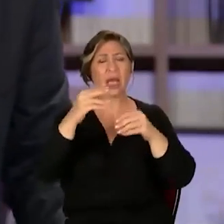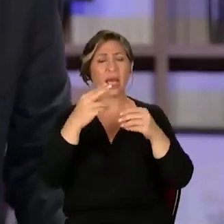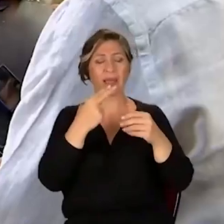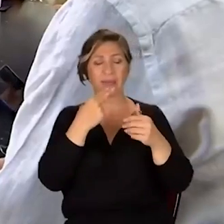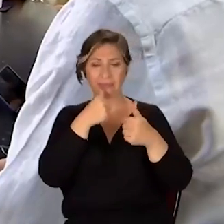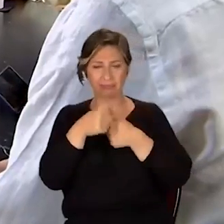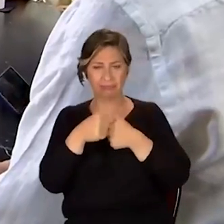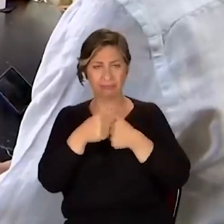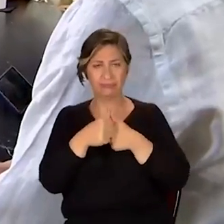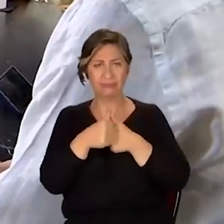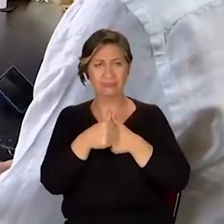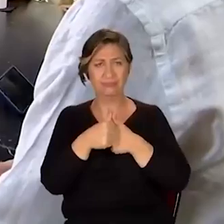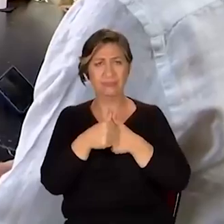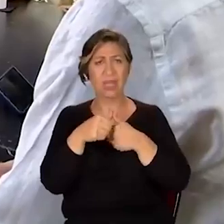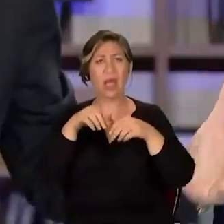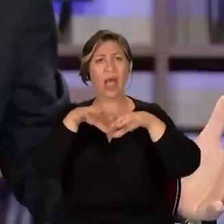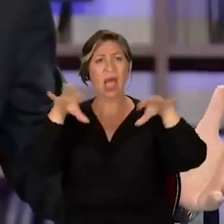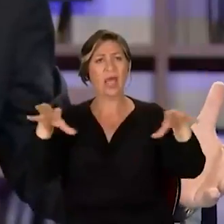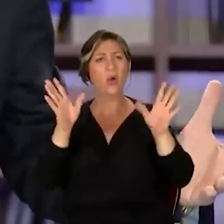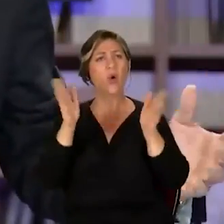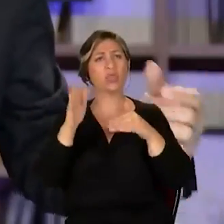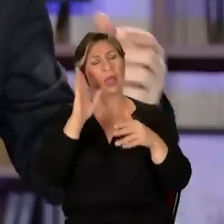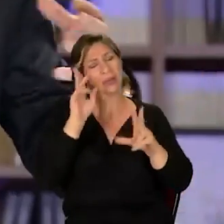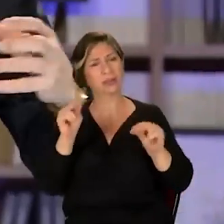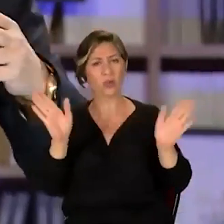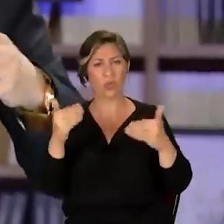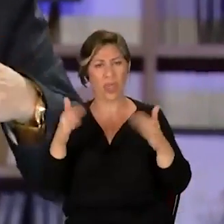ve kocanın ayrı yatak odaları